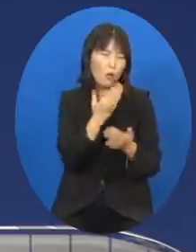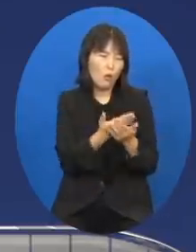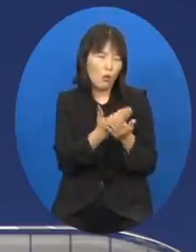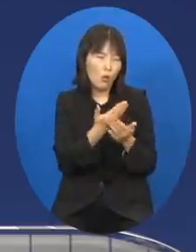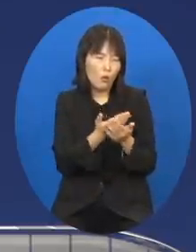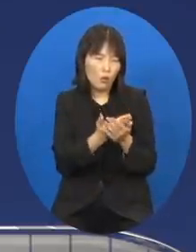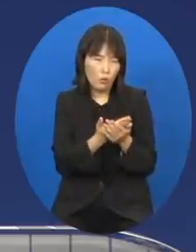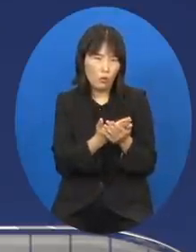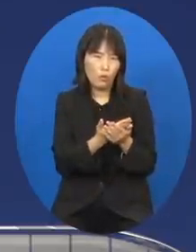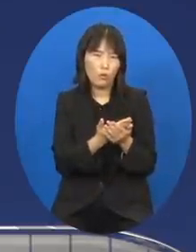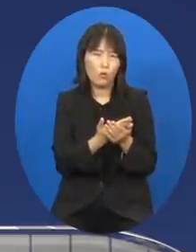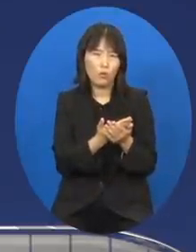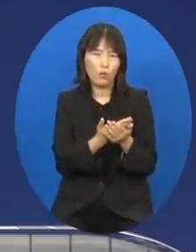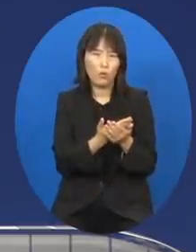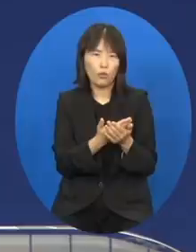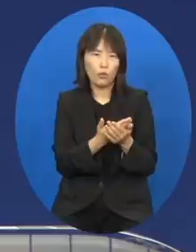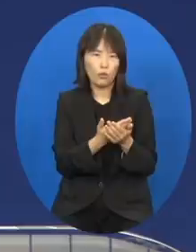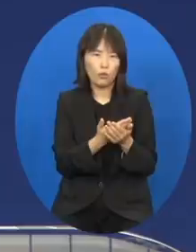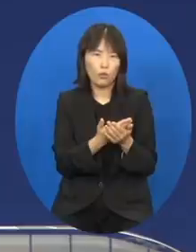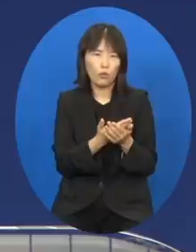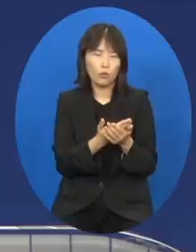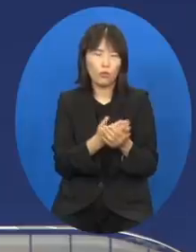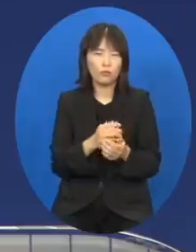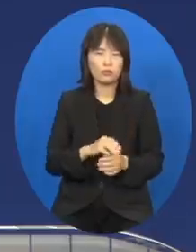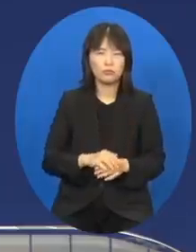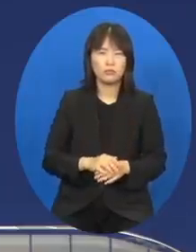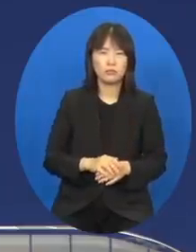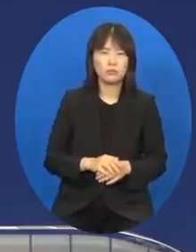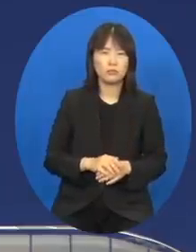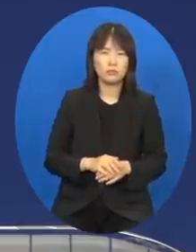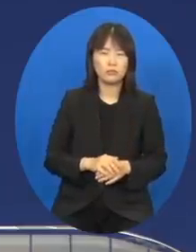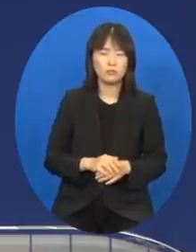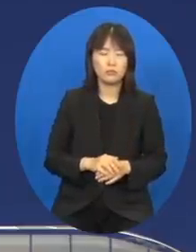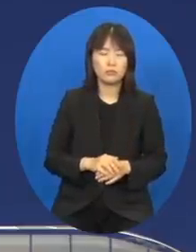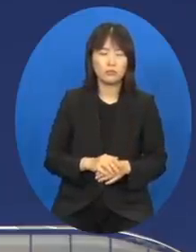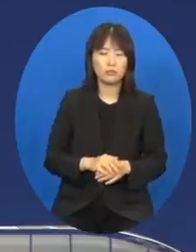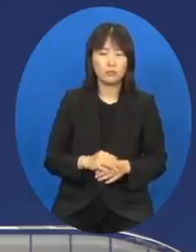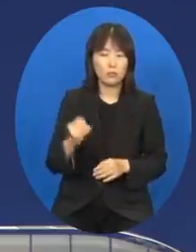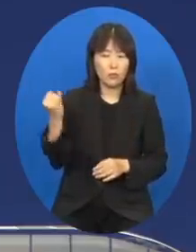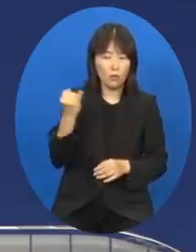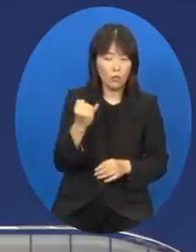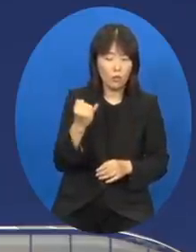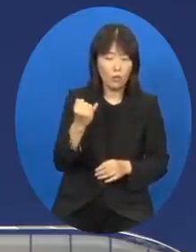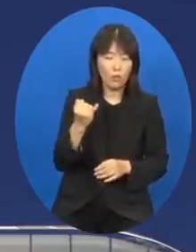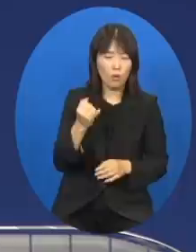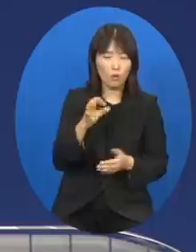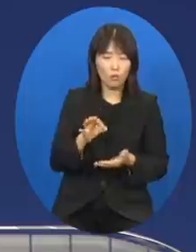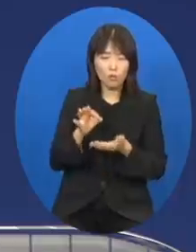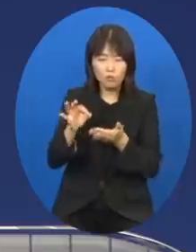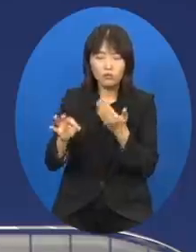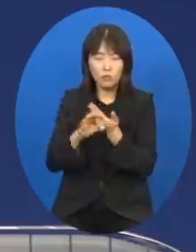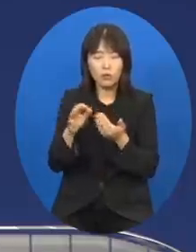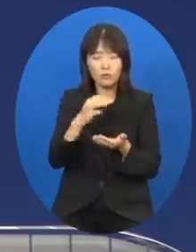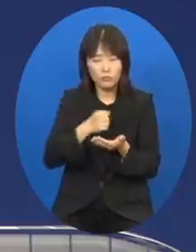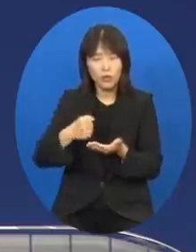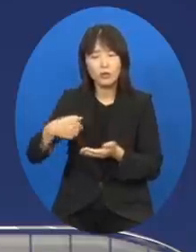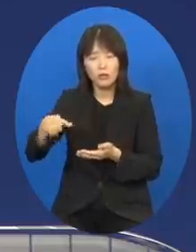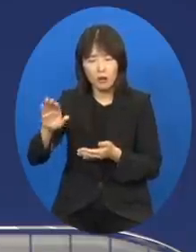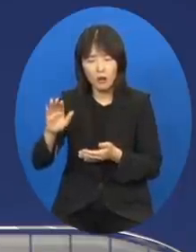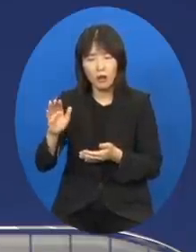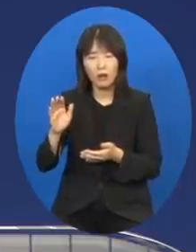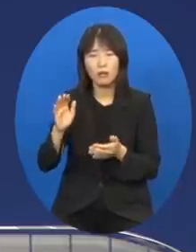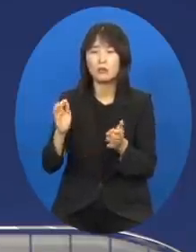하시는데 뭐 어지간한 분들은 교회에서 구제비를 드리면 받아가시는데 이분은 막 때를